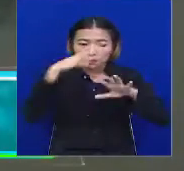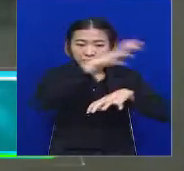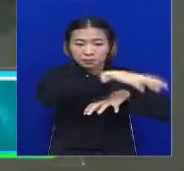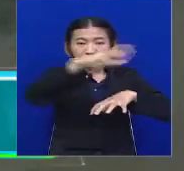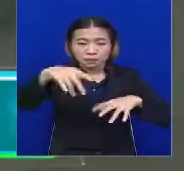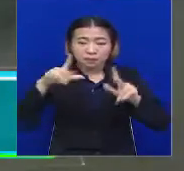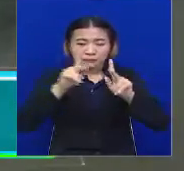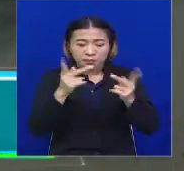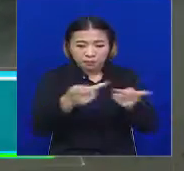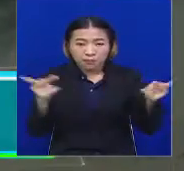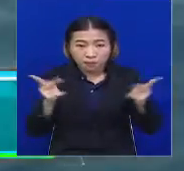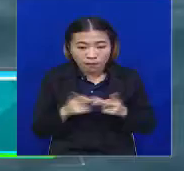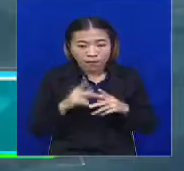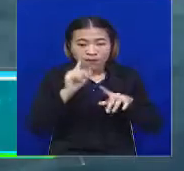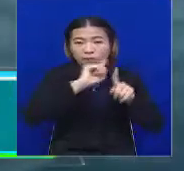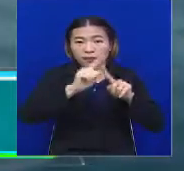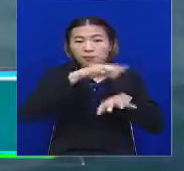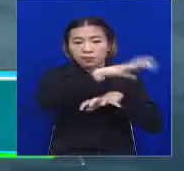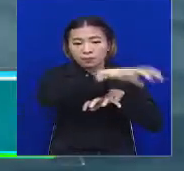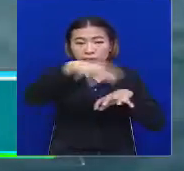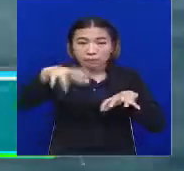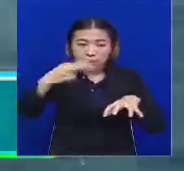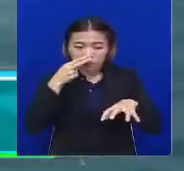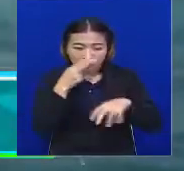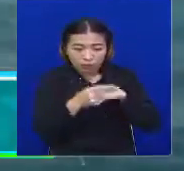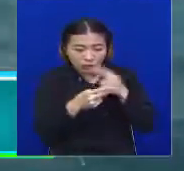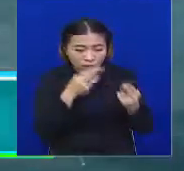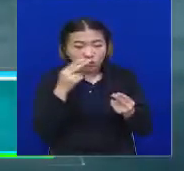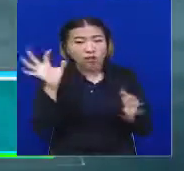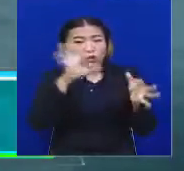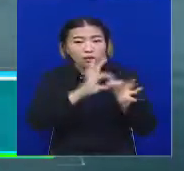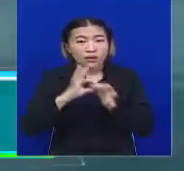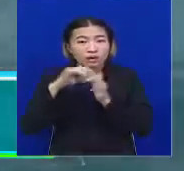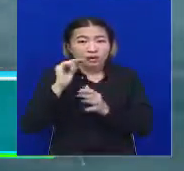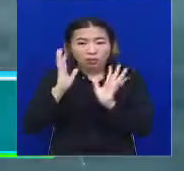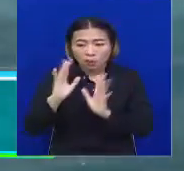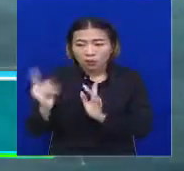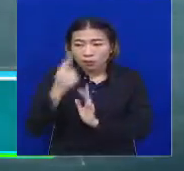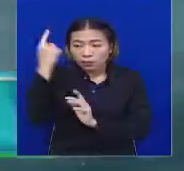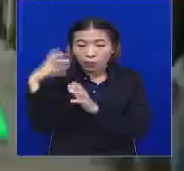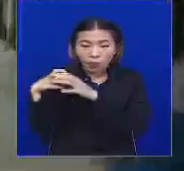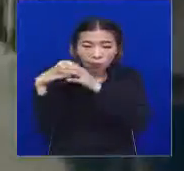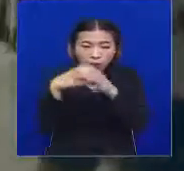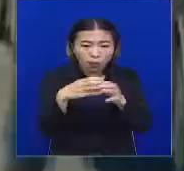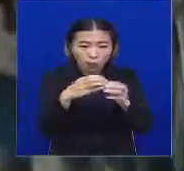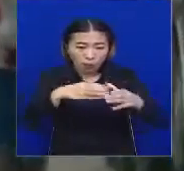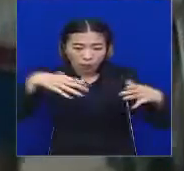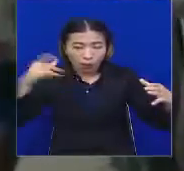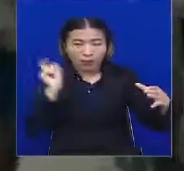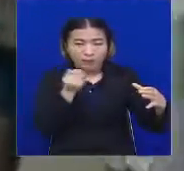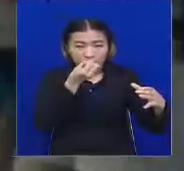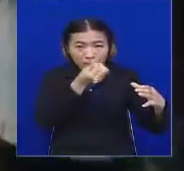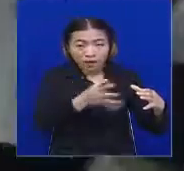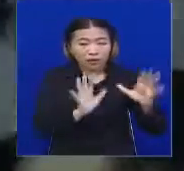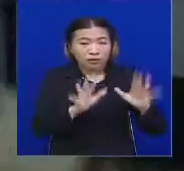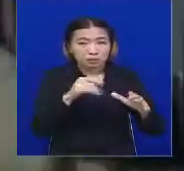าเกาะไม้ไผ่เป็นต้นซึ่งเมื่อดูจากขนาดของแหล่งท่องเที่ยวเปรียบเทียบกับจำนวนนักท่องเที่ยวที่เข้ามาเยือนก็ถือว่ามากเกินกว่าเกาะพี